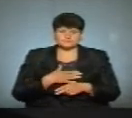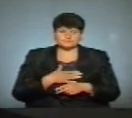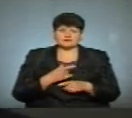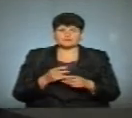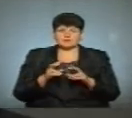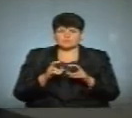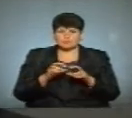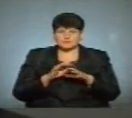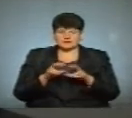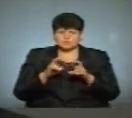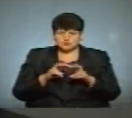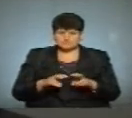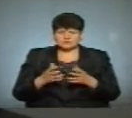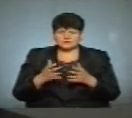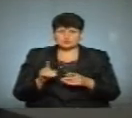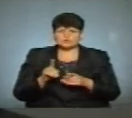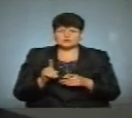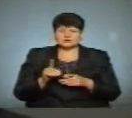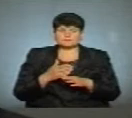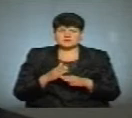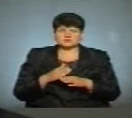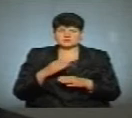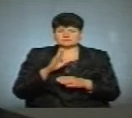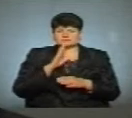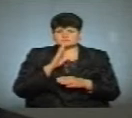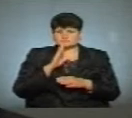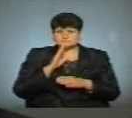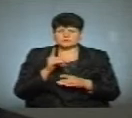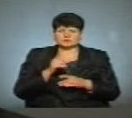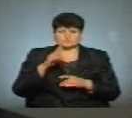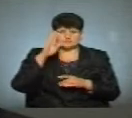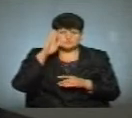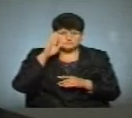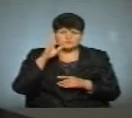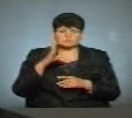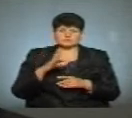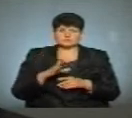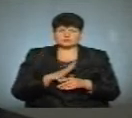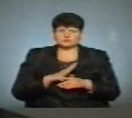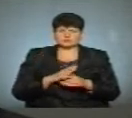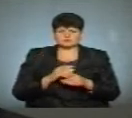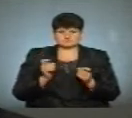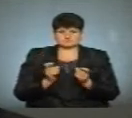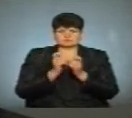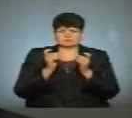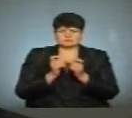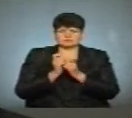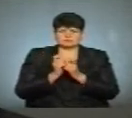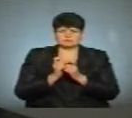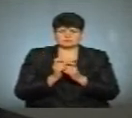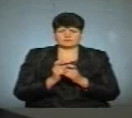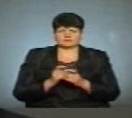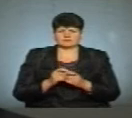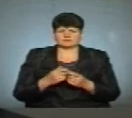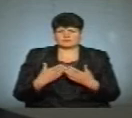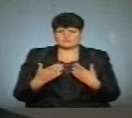проведення досудового розслідування встановлено, що між потерпілим та особою, яка підозрюється в вчиненні даного кримінального правопорушення, раптово виник конфлікт на ґрунті неприязних